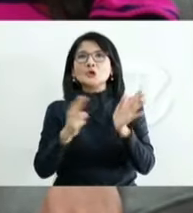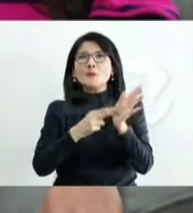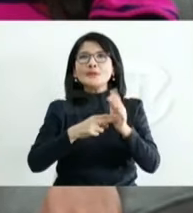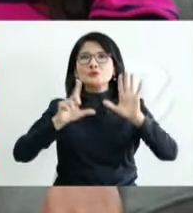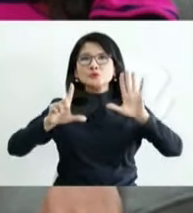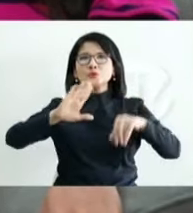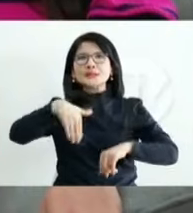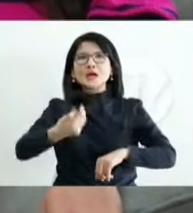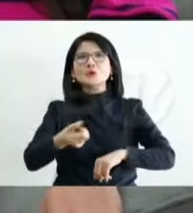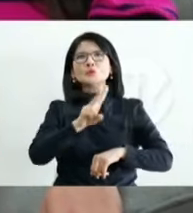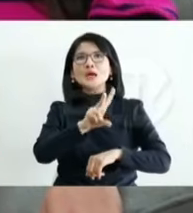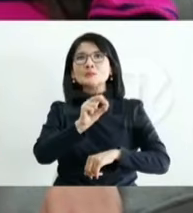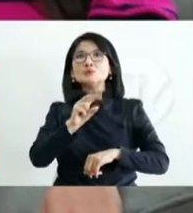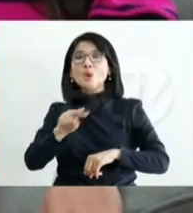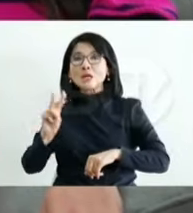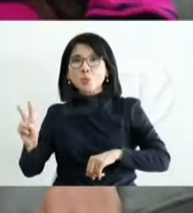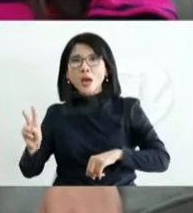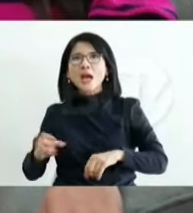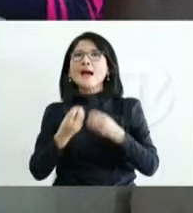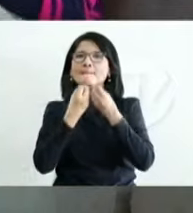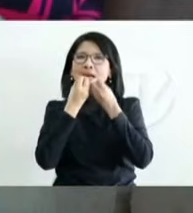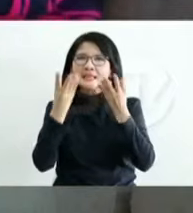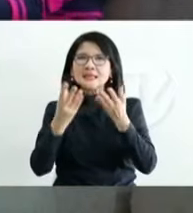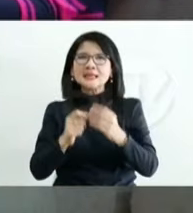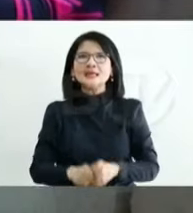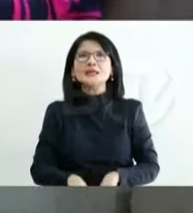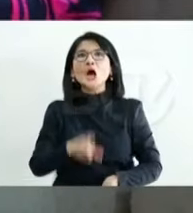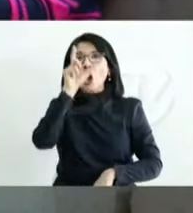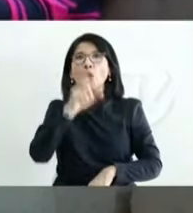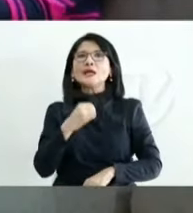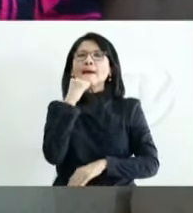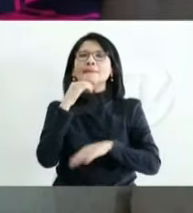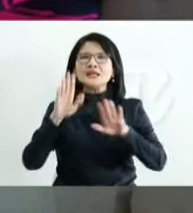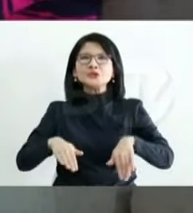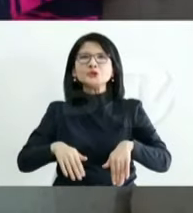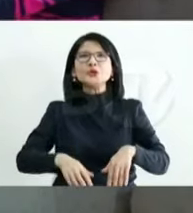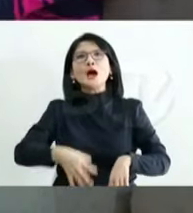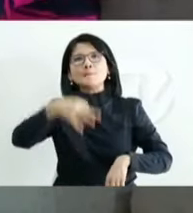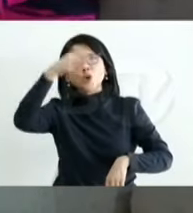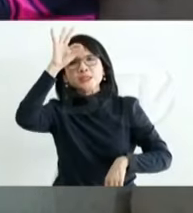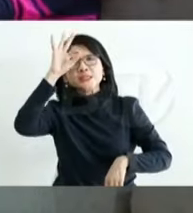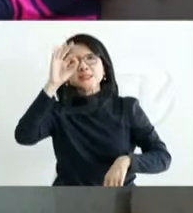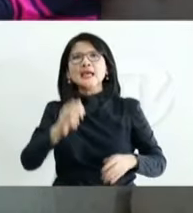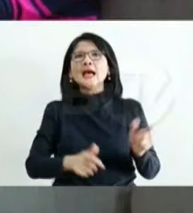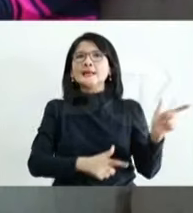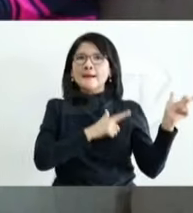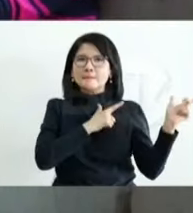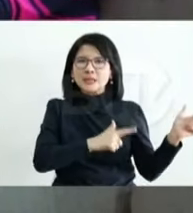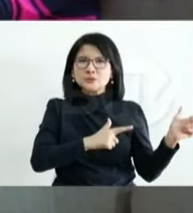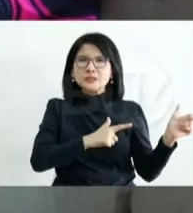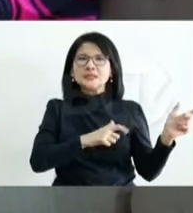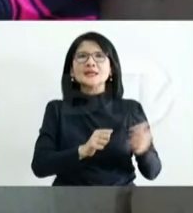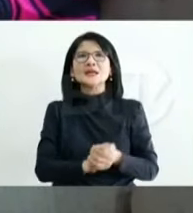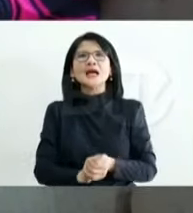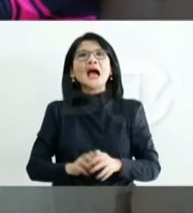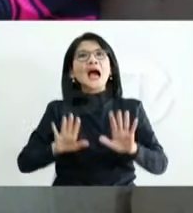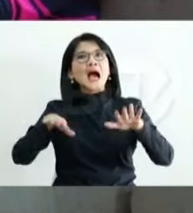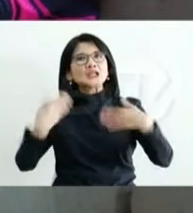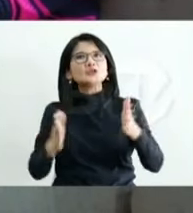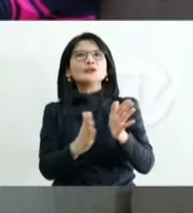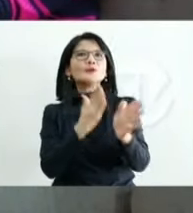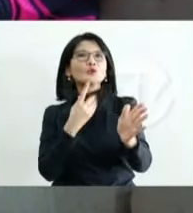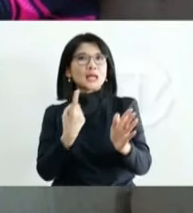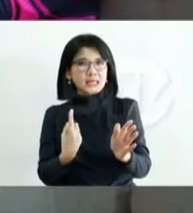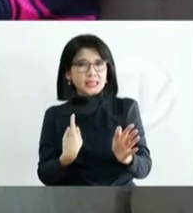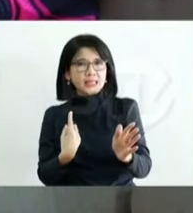Umum nomor 7 Tahun 2022 menyatakan bahwa setiap pensiunan anggota polisi dan prajurit TNI